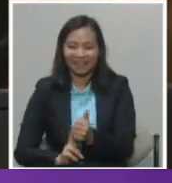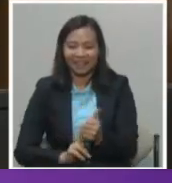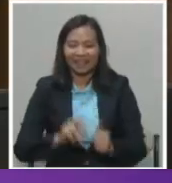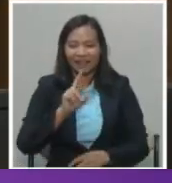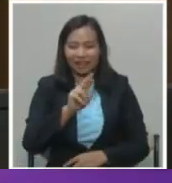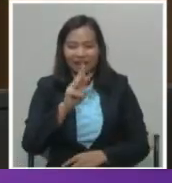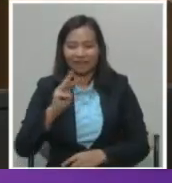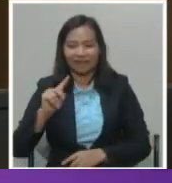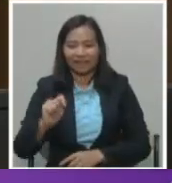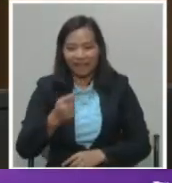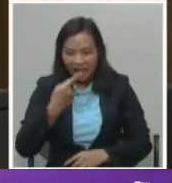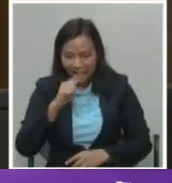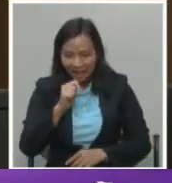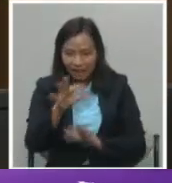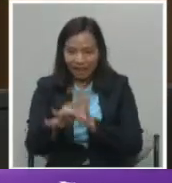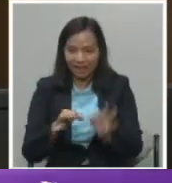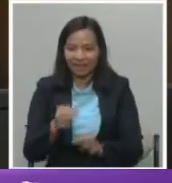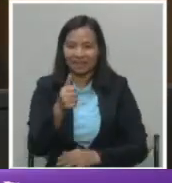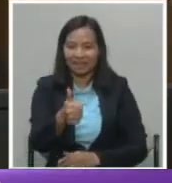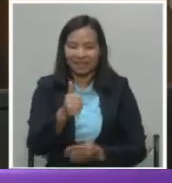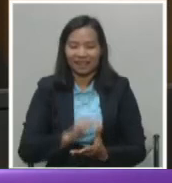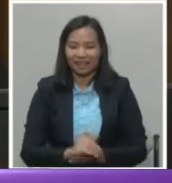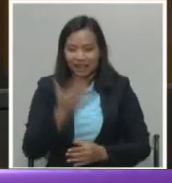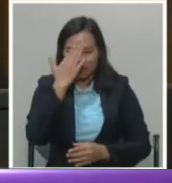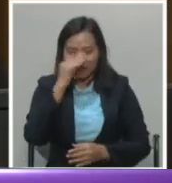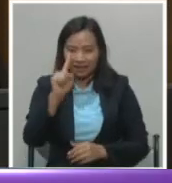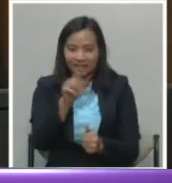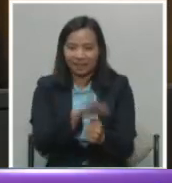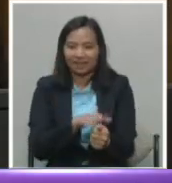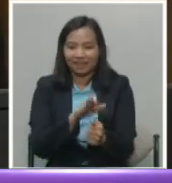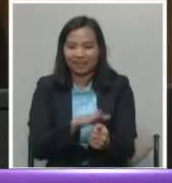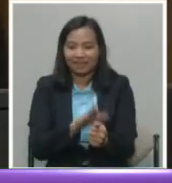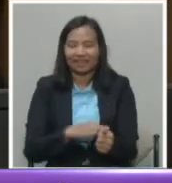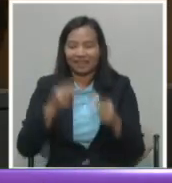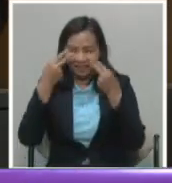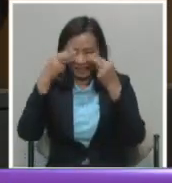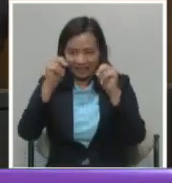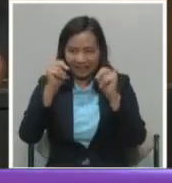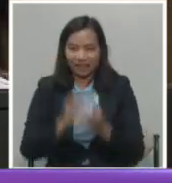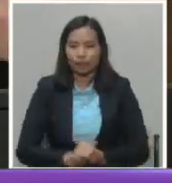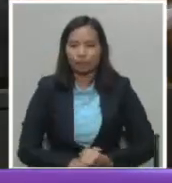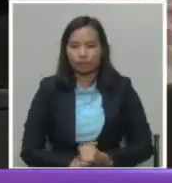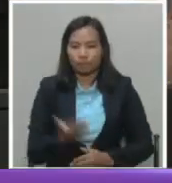มนตรีช่วยตอบแทนบ้างก็ได้นะครับเพราะว่าเห็นใจท่านนายกอยู่เหมือนกันลำดับต่อไปเชิญ